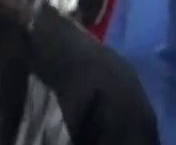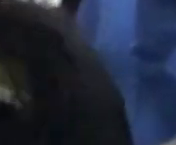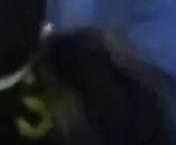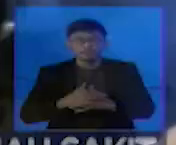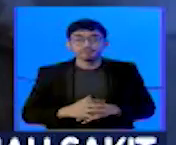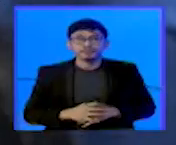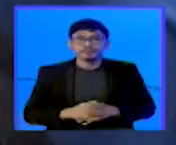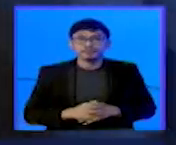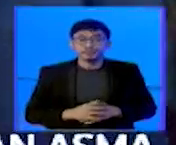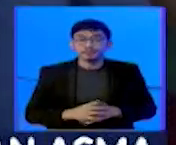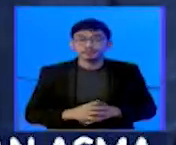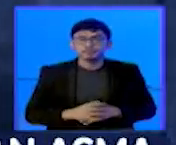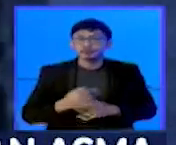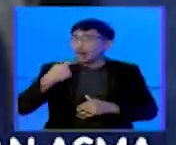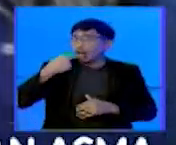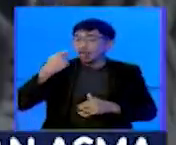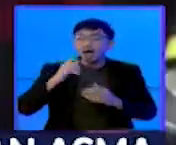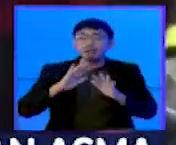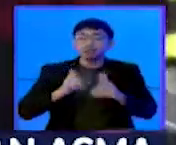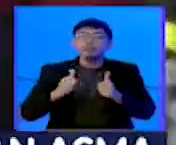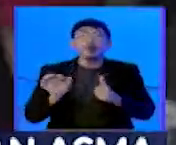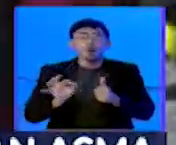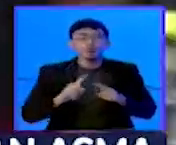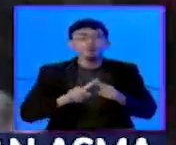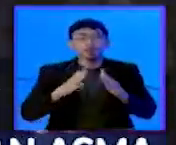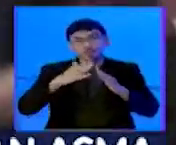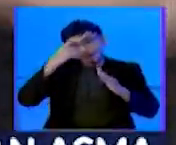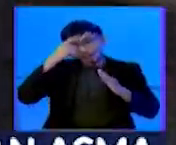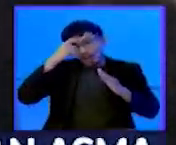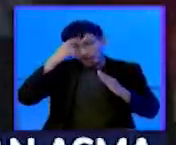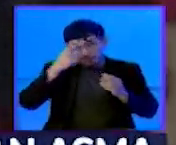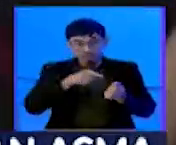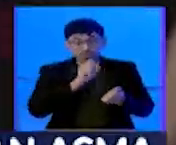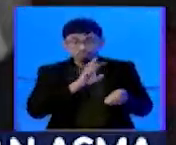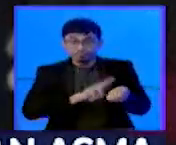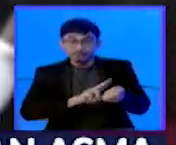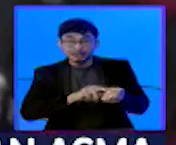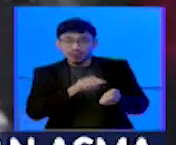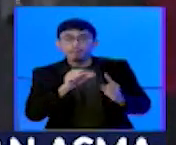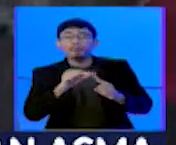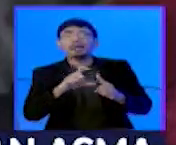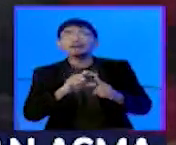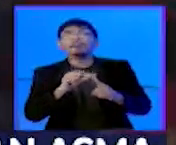Meski hasil tes swab belum keluar, pihak rumah sakit menetapkan pasien dalam pengawasan berdasarkan riwayat penyakit